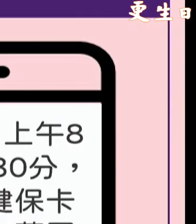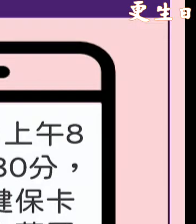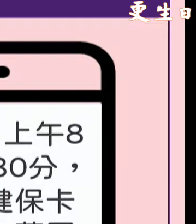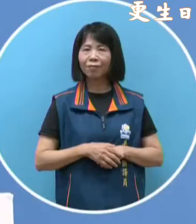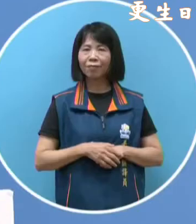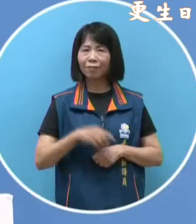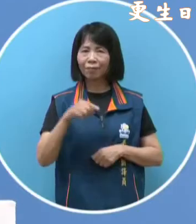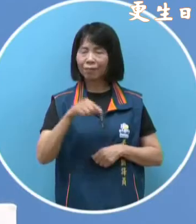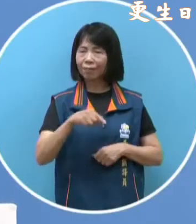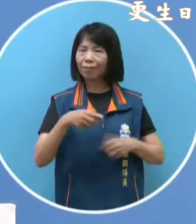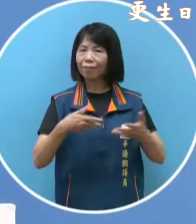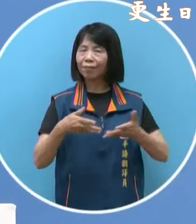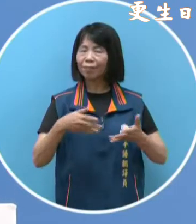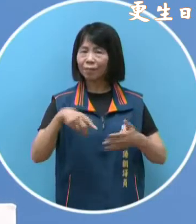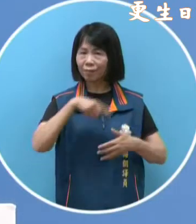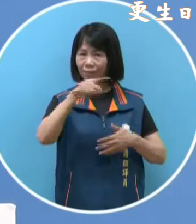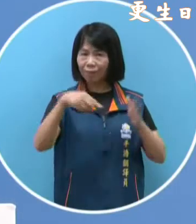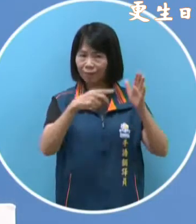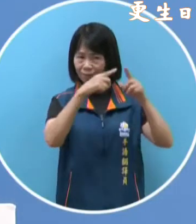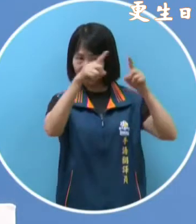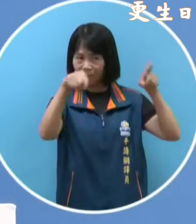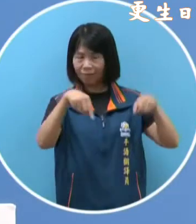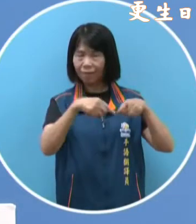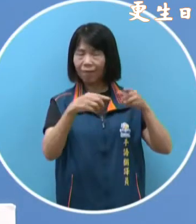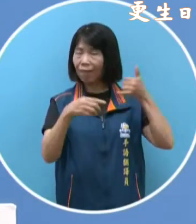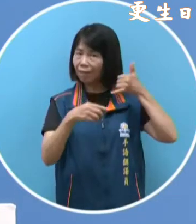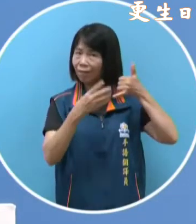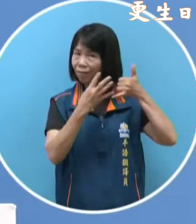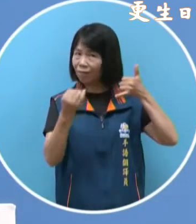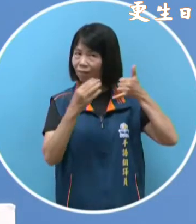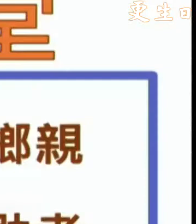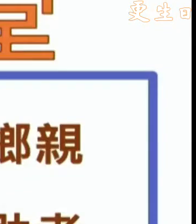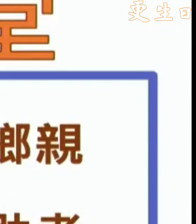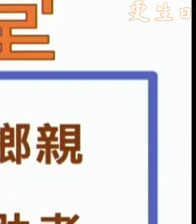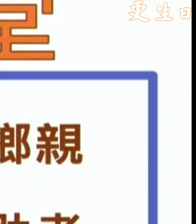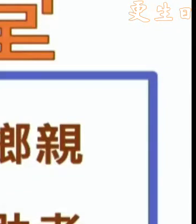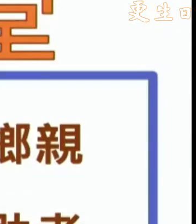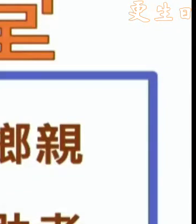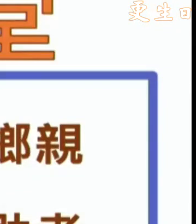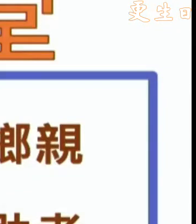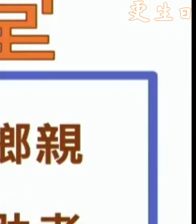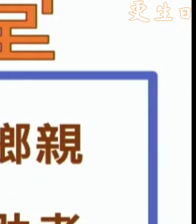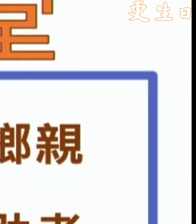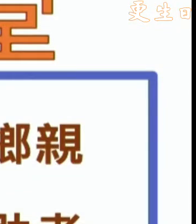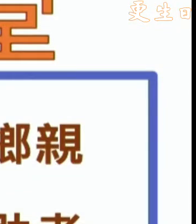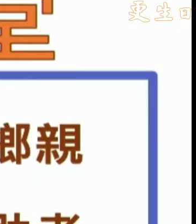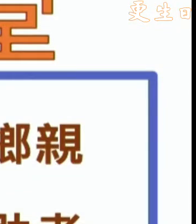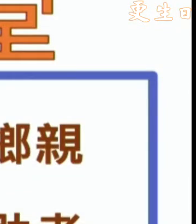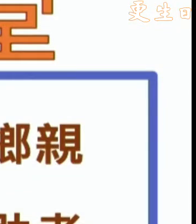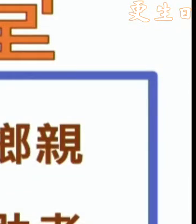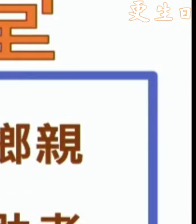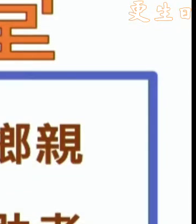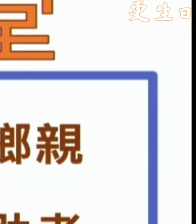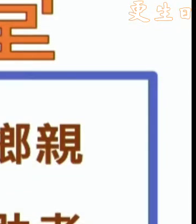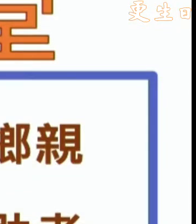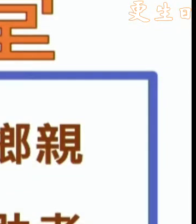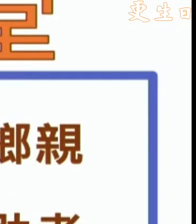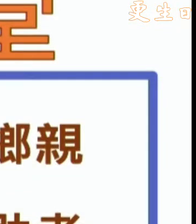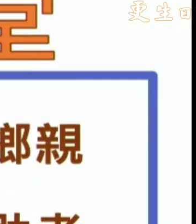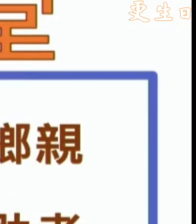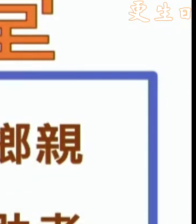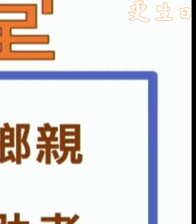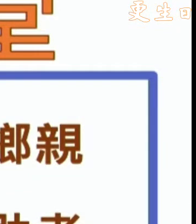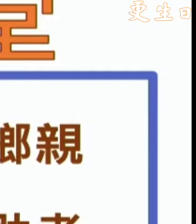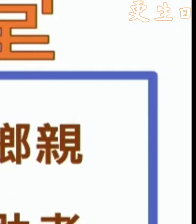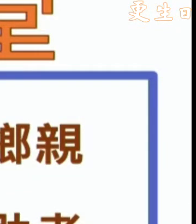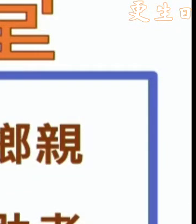打的时间。 是各位看到了，就是有这个电话哈，那可以呢，有问题可以打到这一支电话啊，来做一个